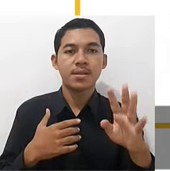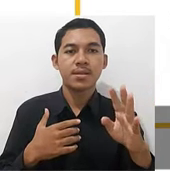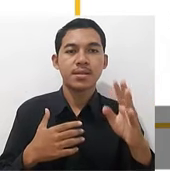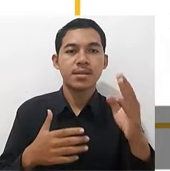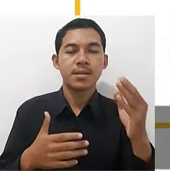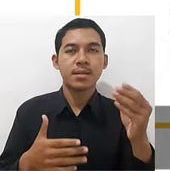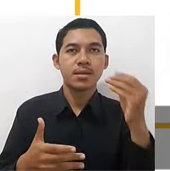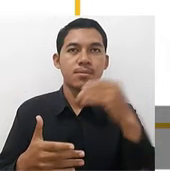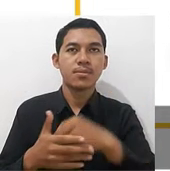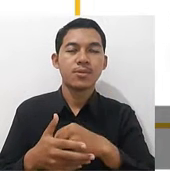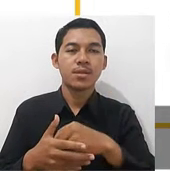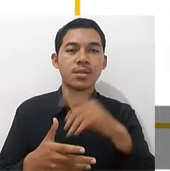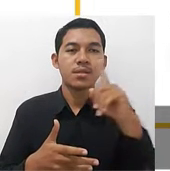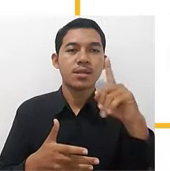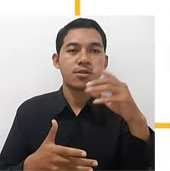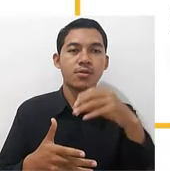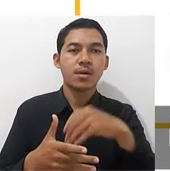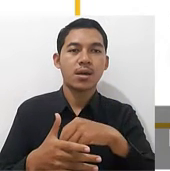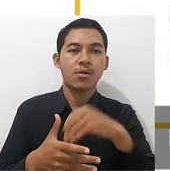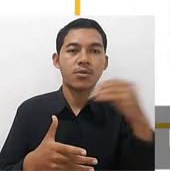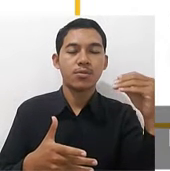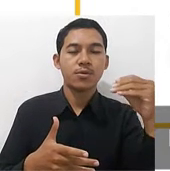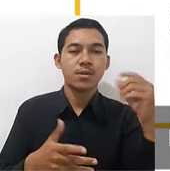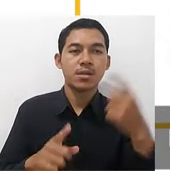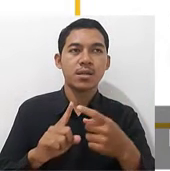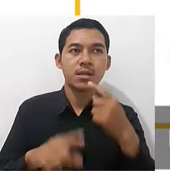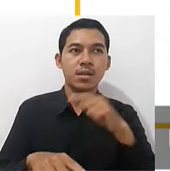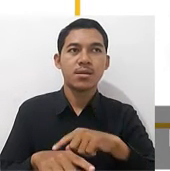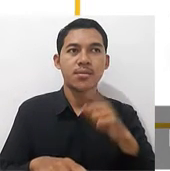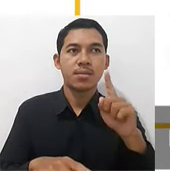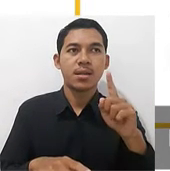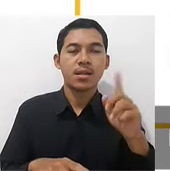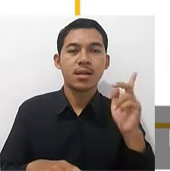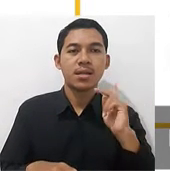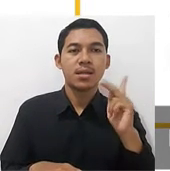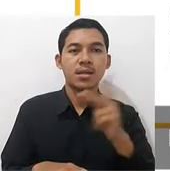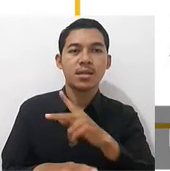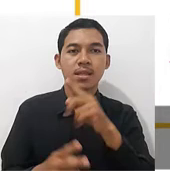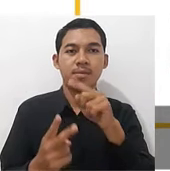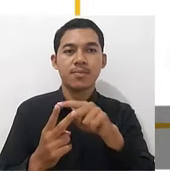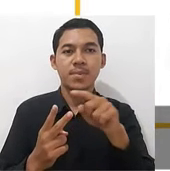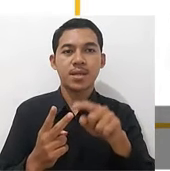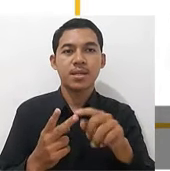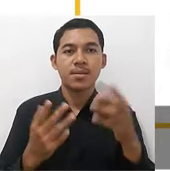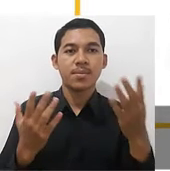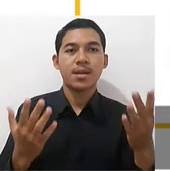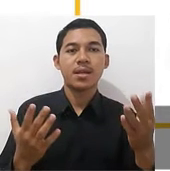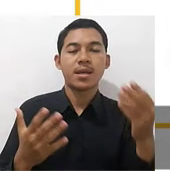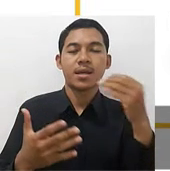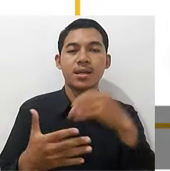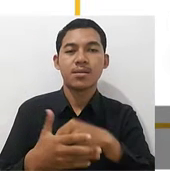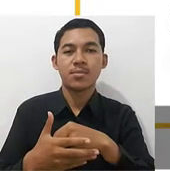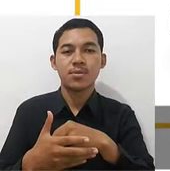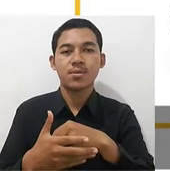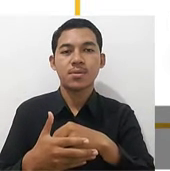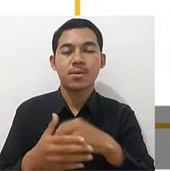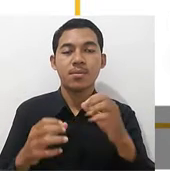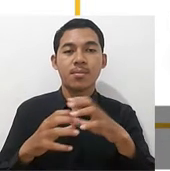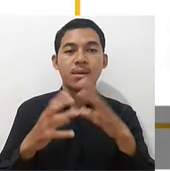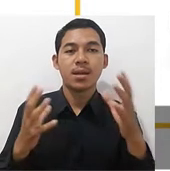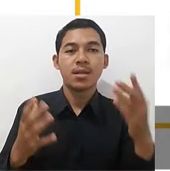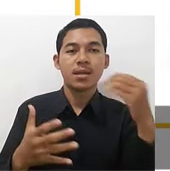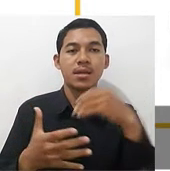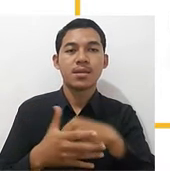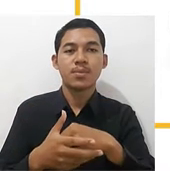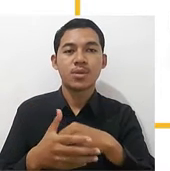1 buah output. Nah, terus dari mana sih kita menentukan banyaknya inputnya gitu tuh. Nah, jadi banyaknya input